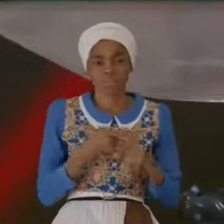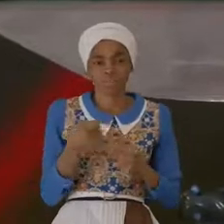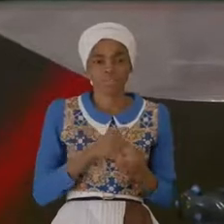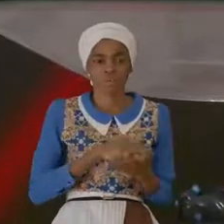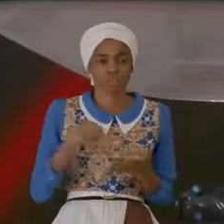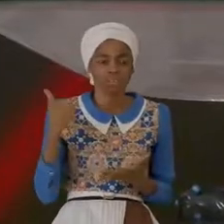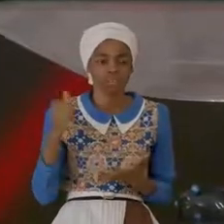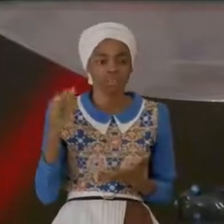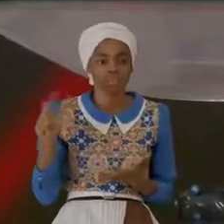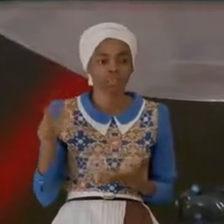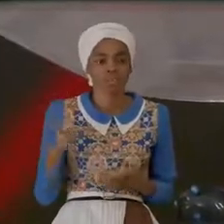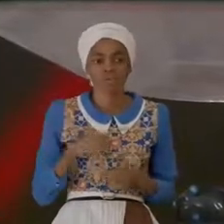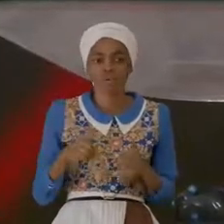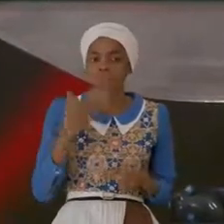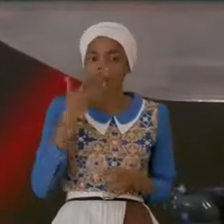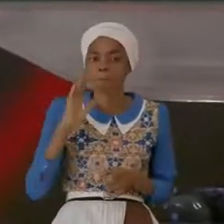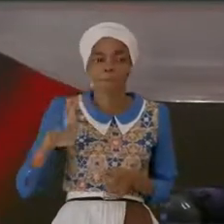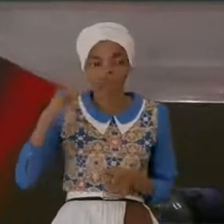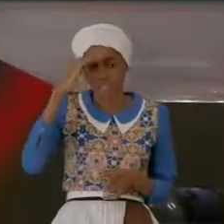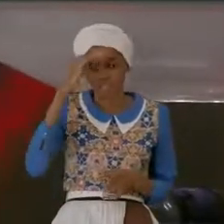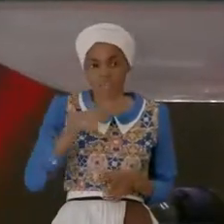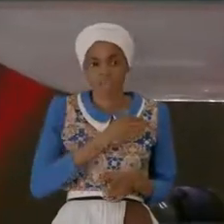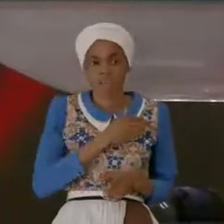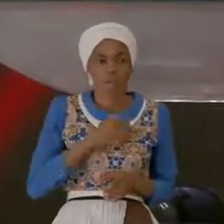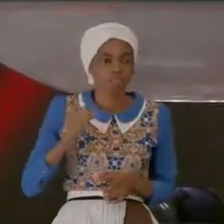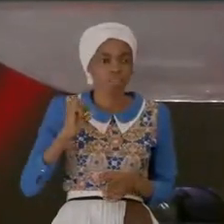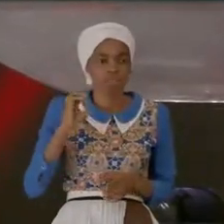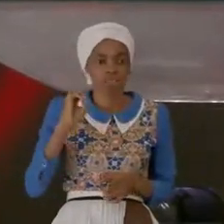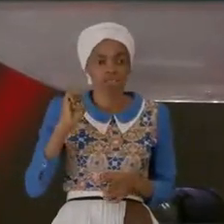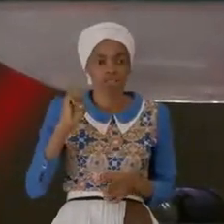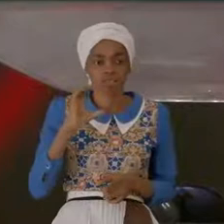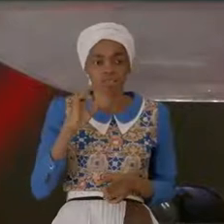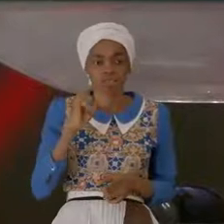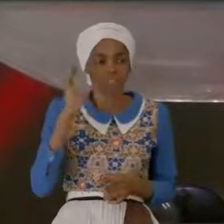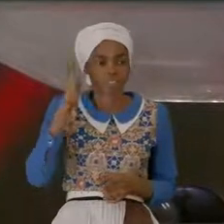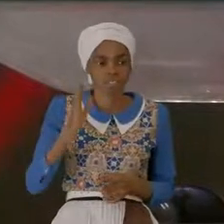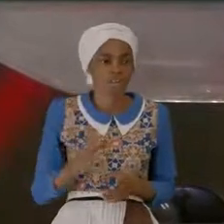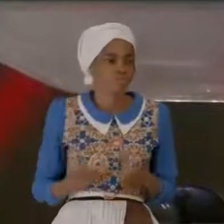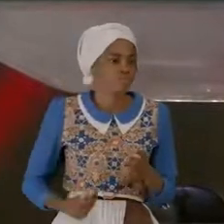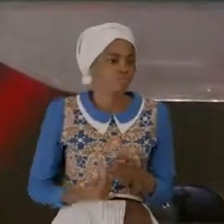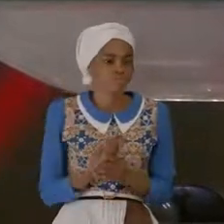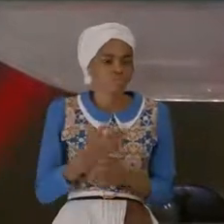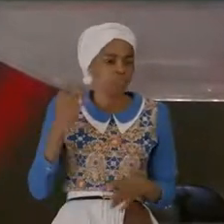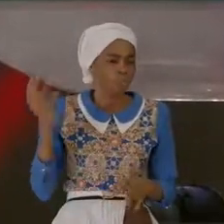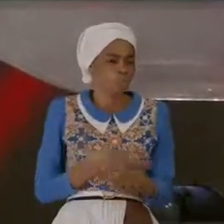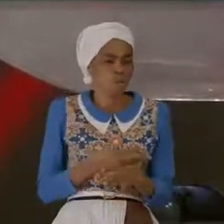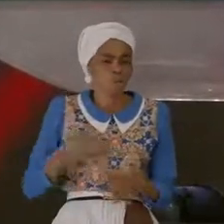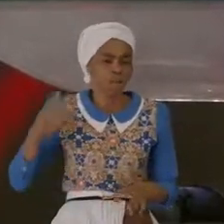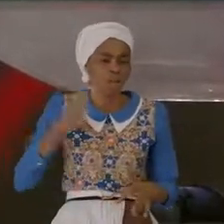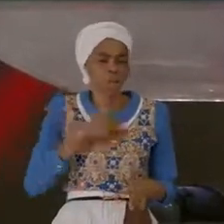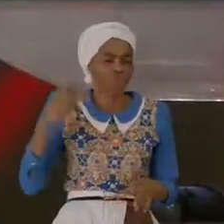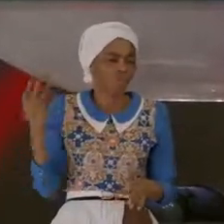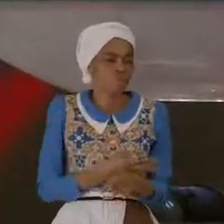Verset 13. Mais les hommes méchants et imposteurs avanceront